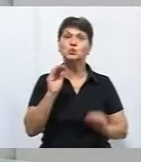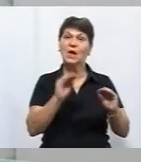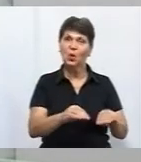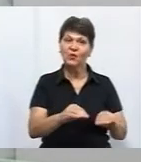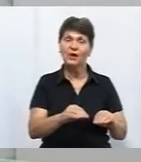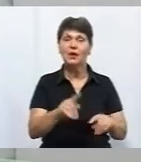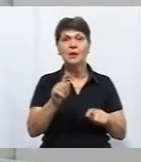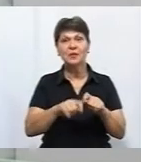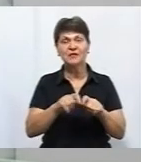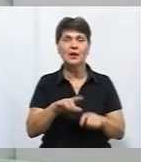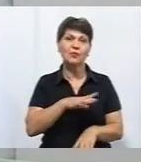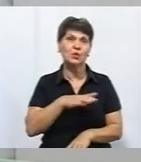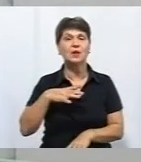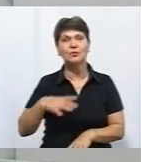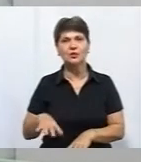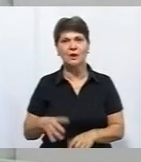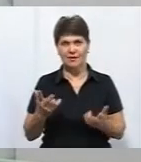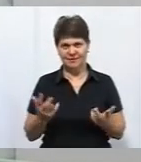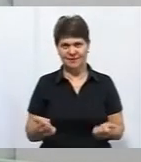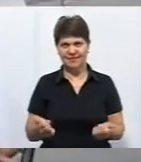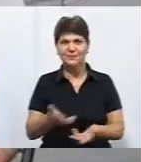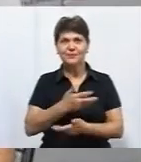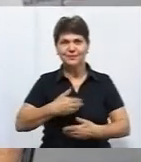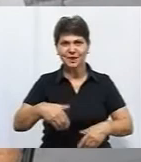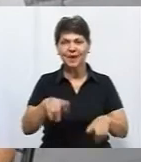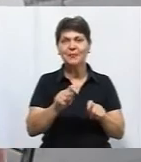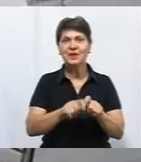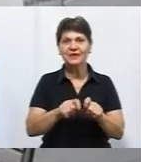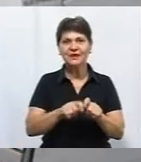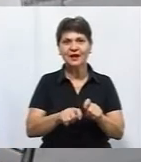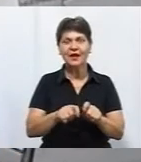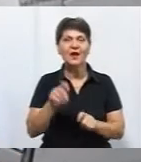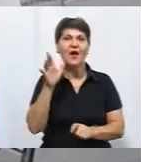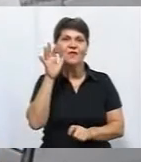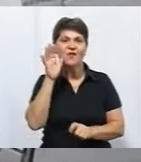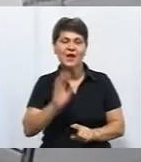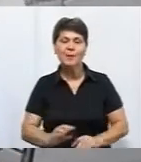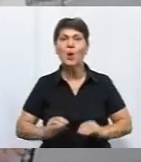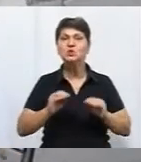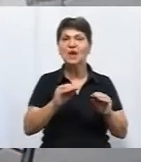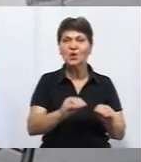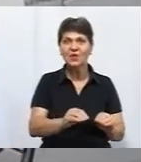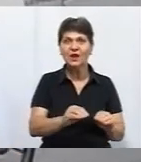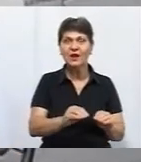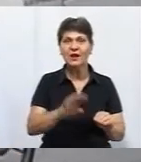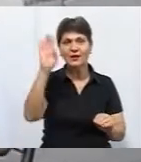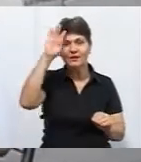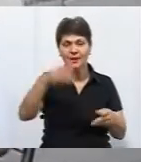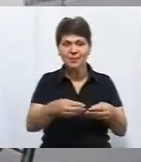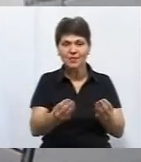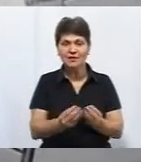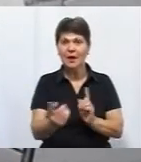використовують їх тварини, Ксенія? Так, перевіряли. Їздили во время установления поїлок, підходили к нам